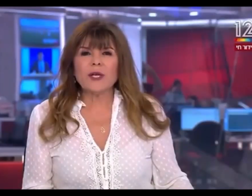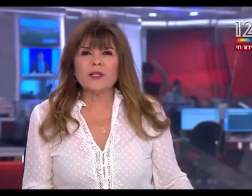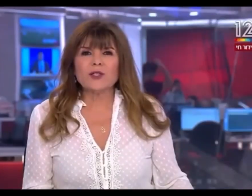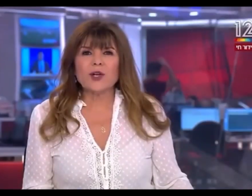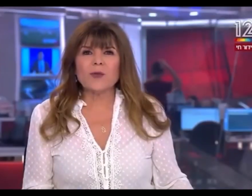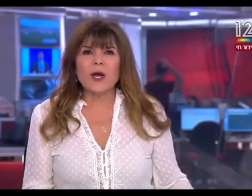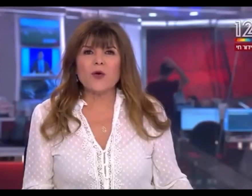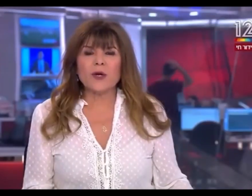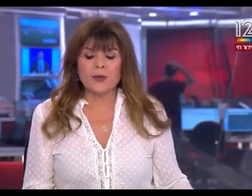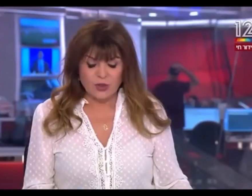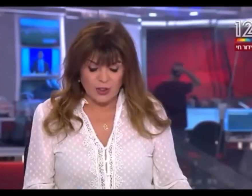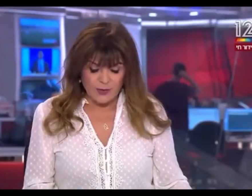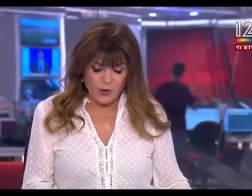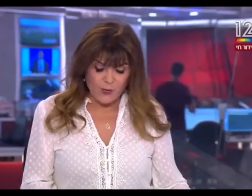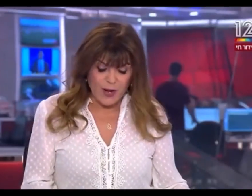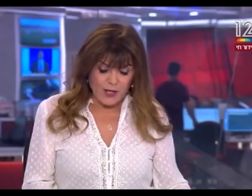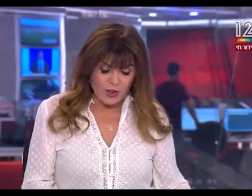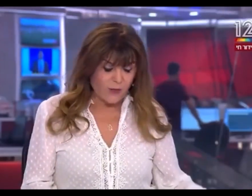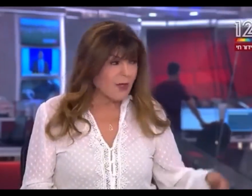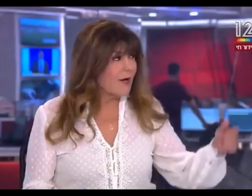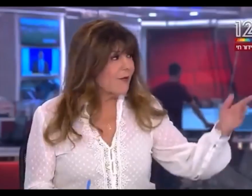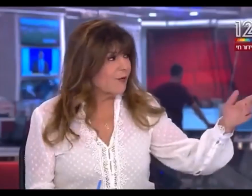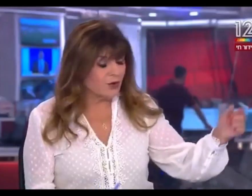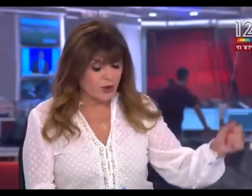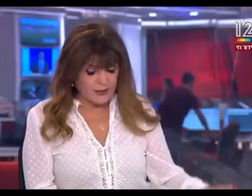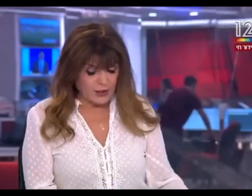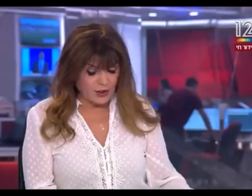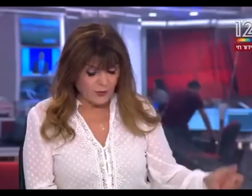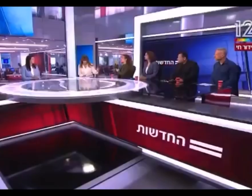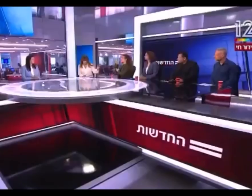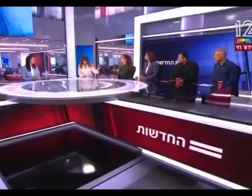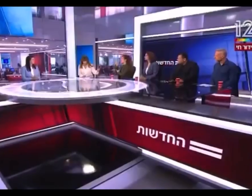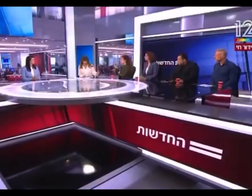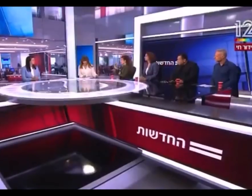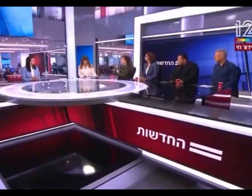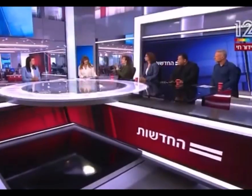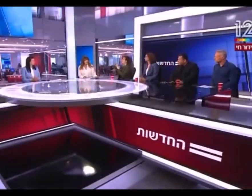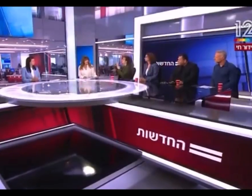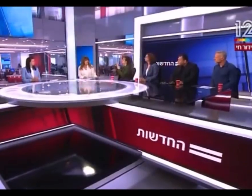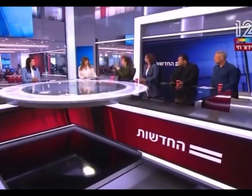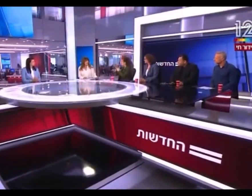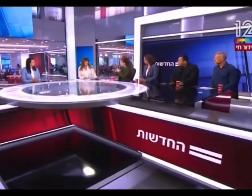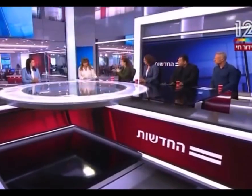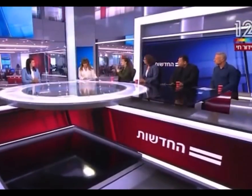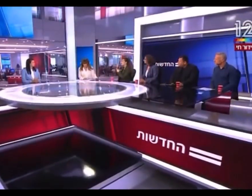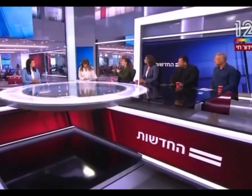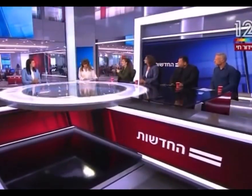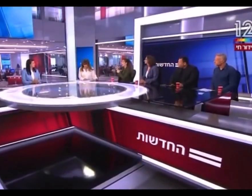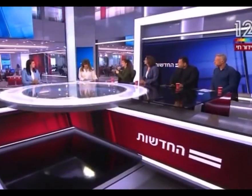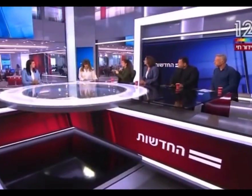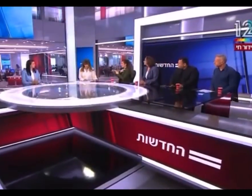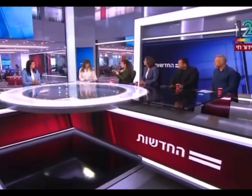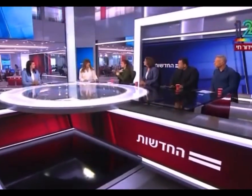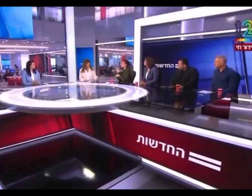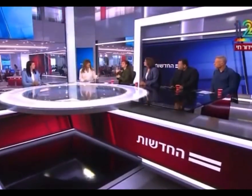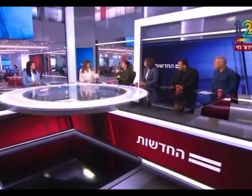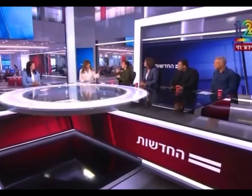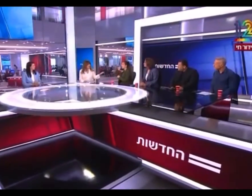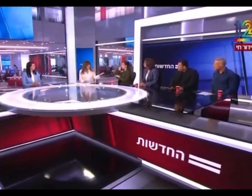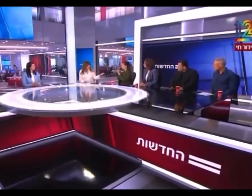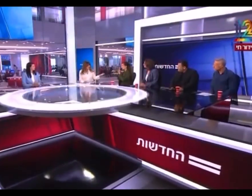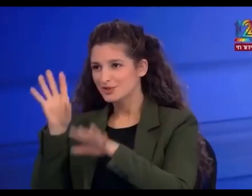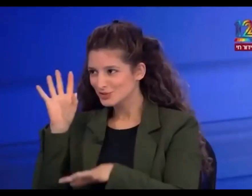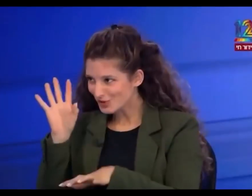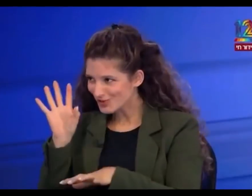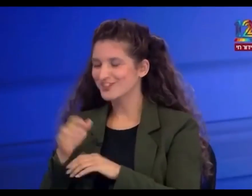אני רוצה להגיד שלום לאורחים שלי באולפן, שלום לאביב בושינסקי, שלום ליאור חורב, שלום טל אלכסנדרוביץ', שלום לך ליאת